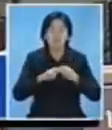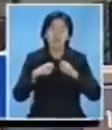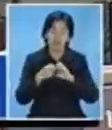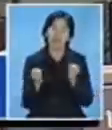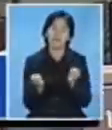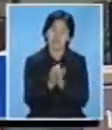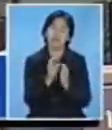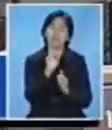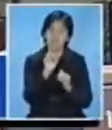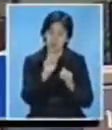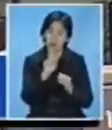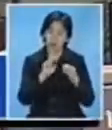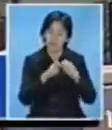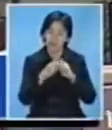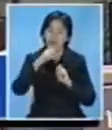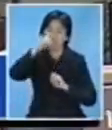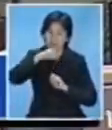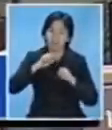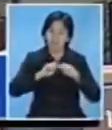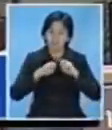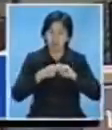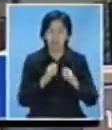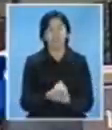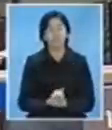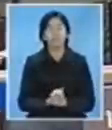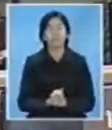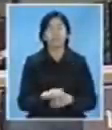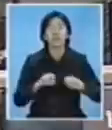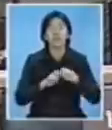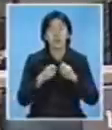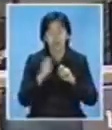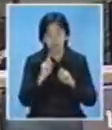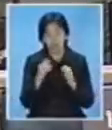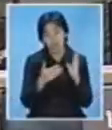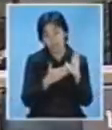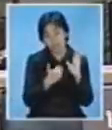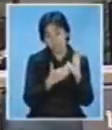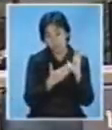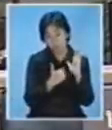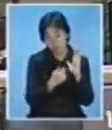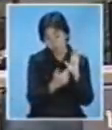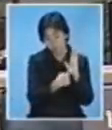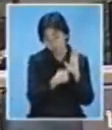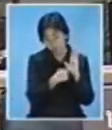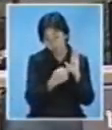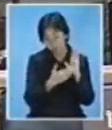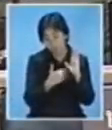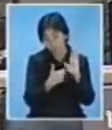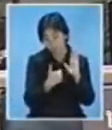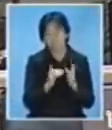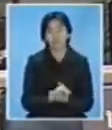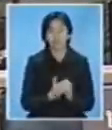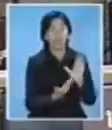อนต่อประเทศไทยนะคะก็คือในส่วนโซนภาคตะวันตกนี้ซึ่งเป็นส่วนที่เ